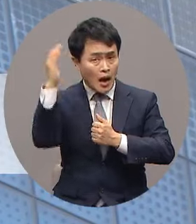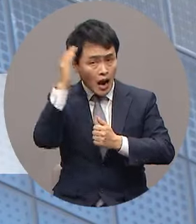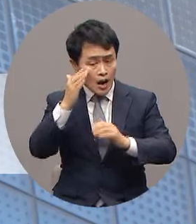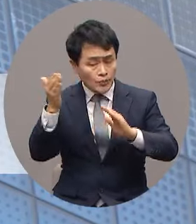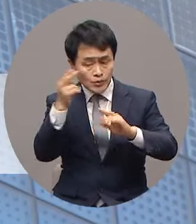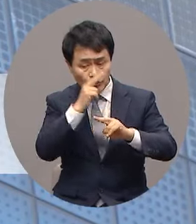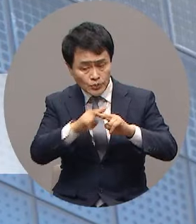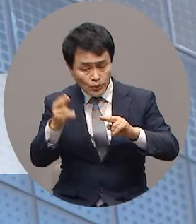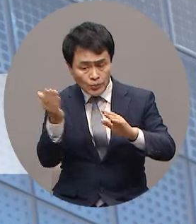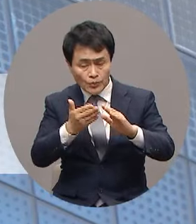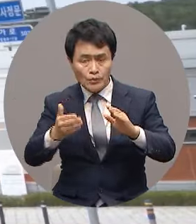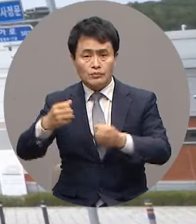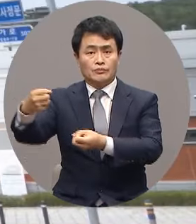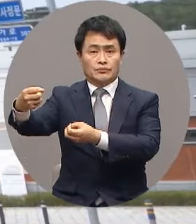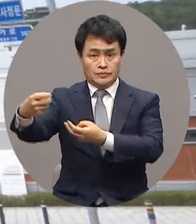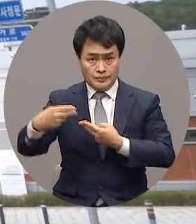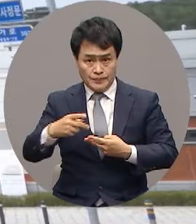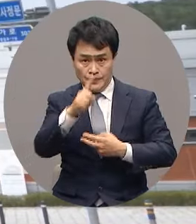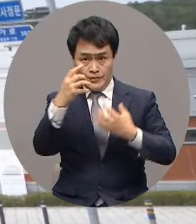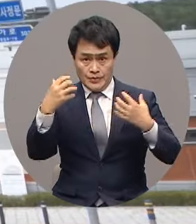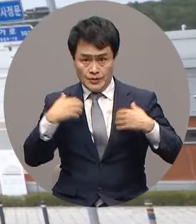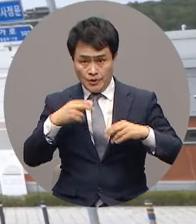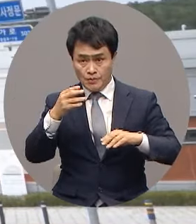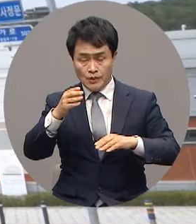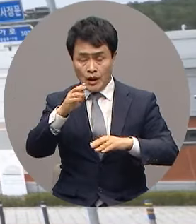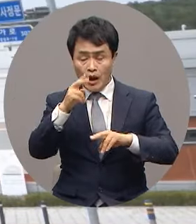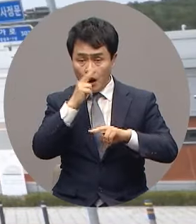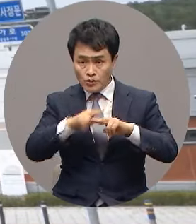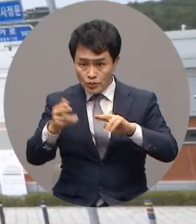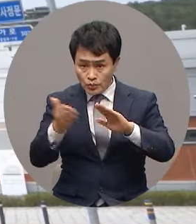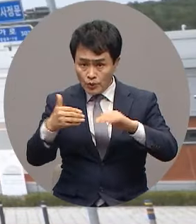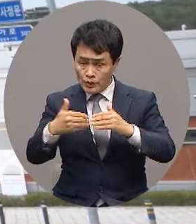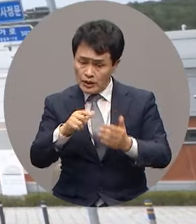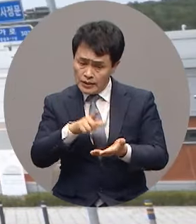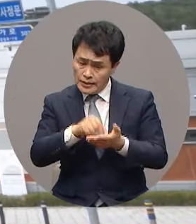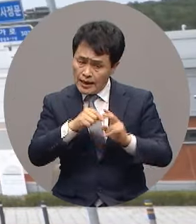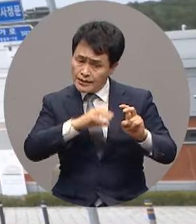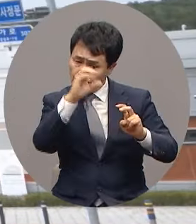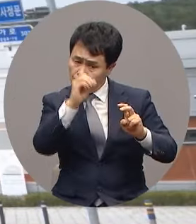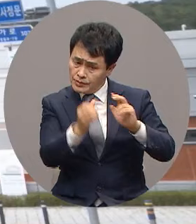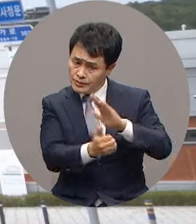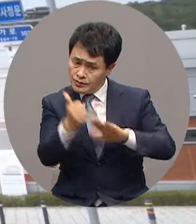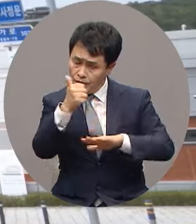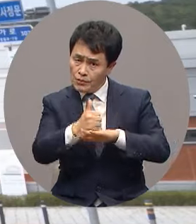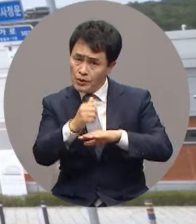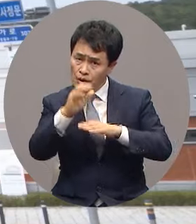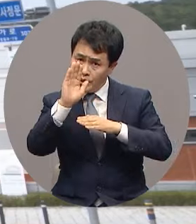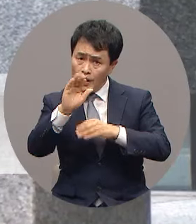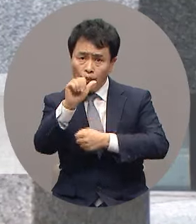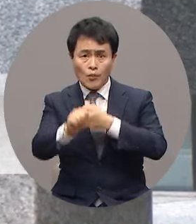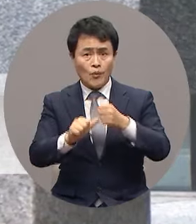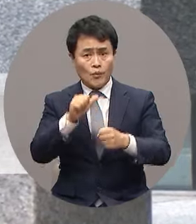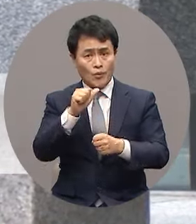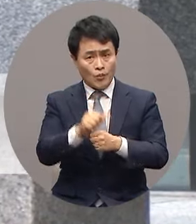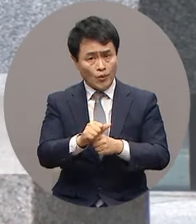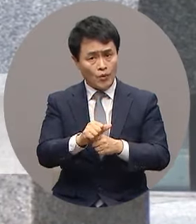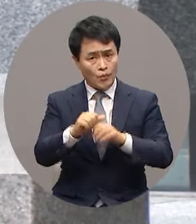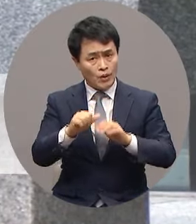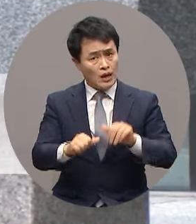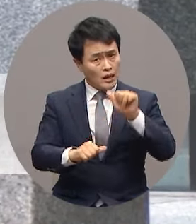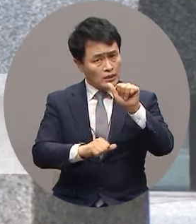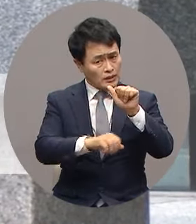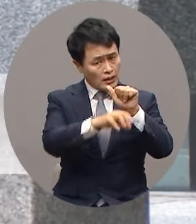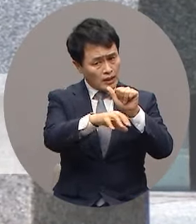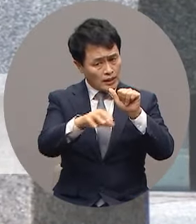전달했다고 알려졌습니다 정부와 석유공사는 약 20% 성공률을 고려했을 때 향후 5년간 최소 다섯